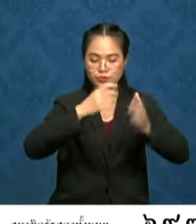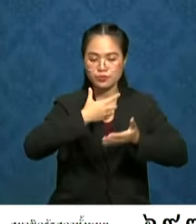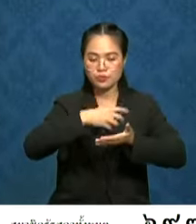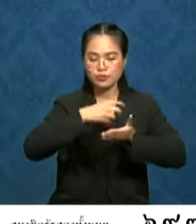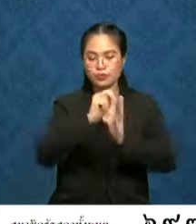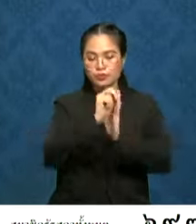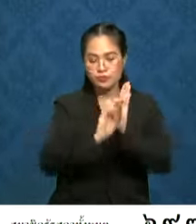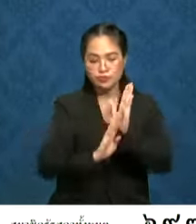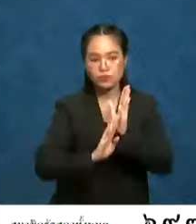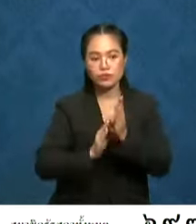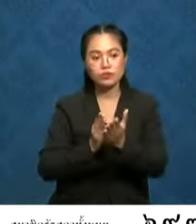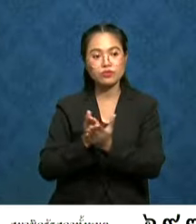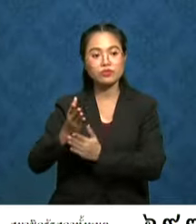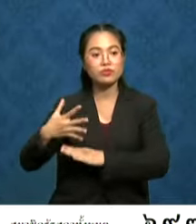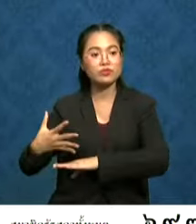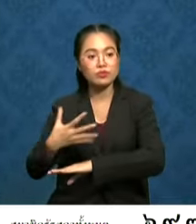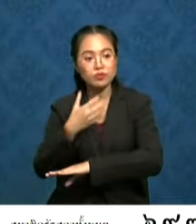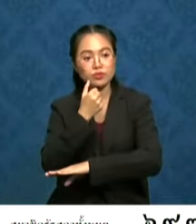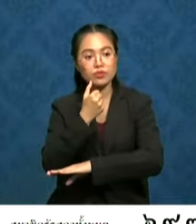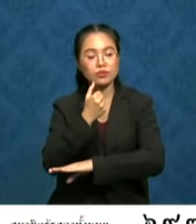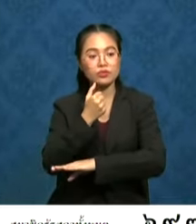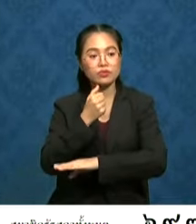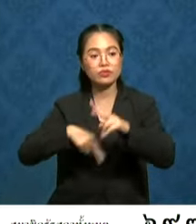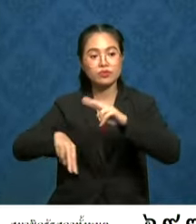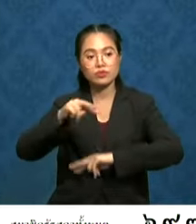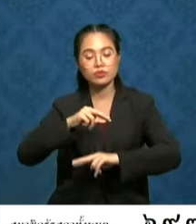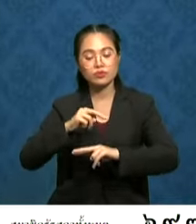บายการเมืองและการอำนวยความยุติธรรมค่ะ